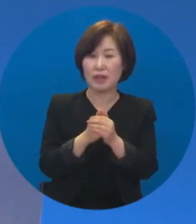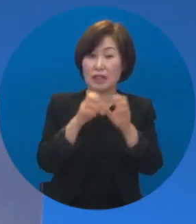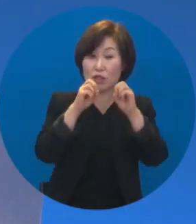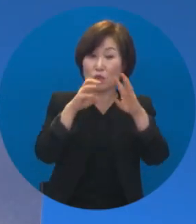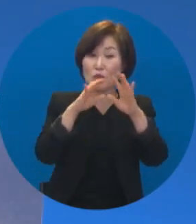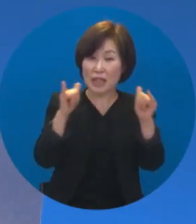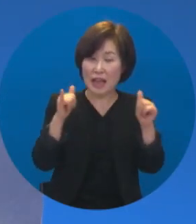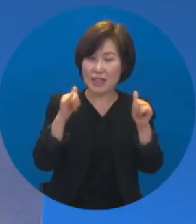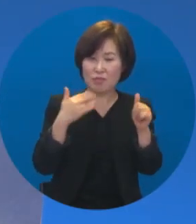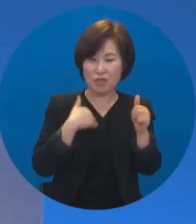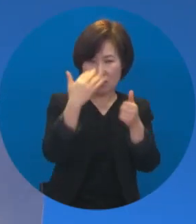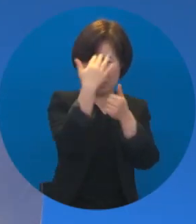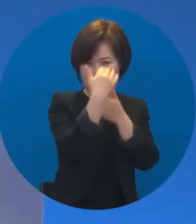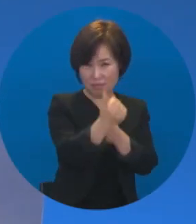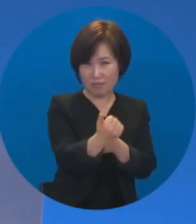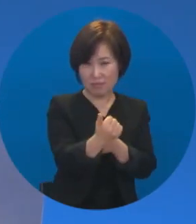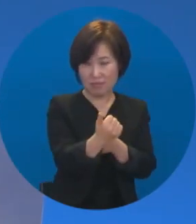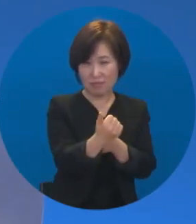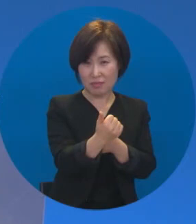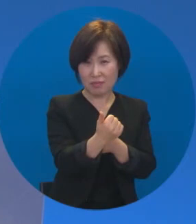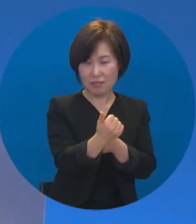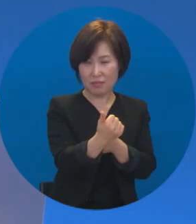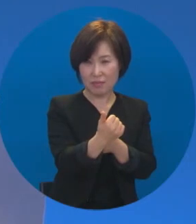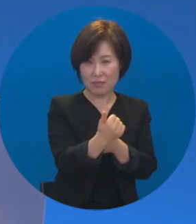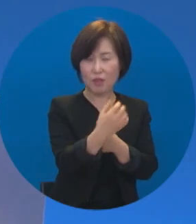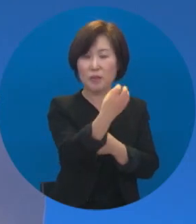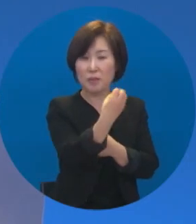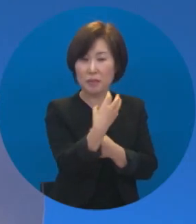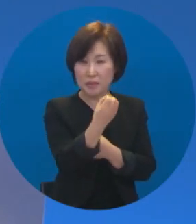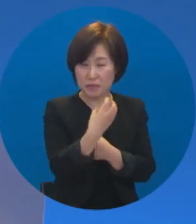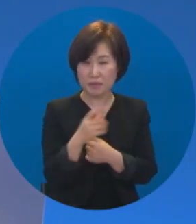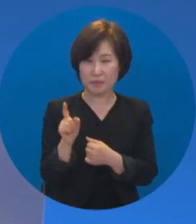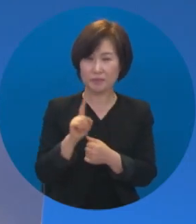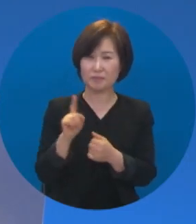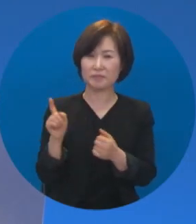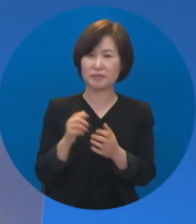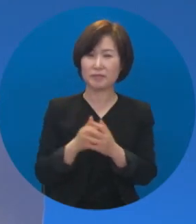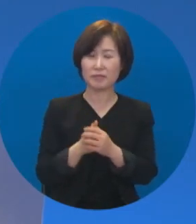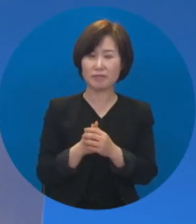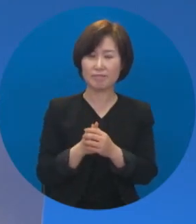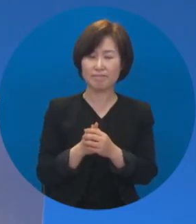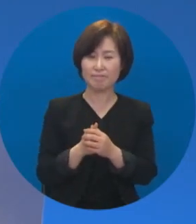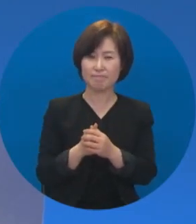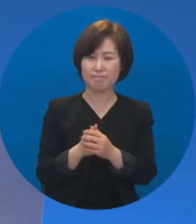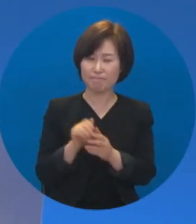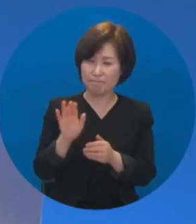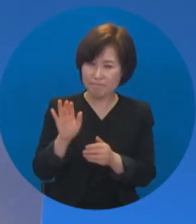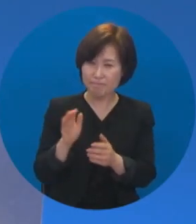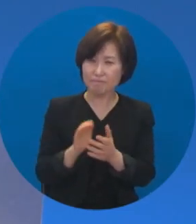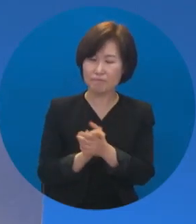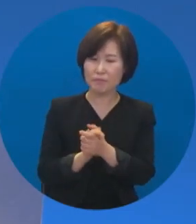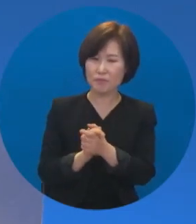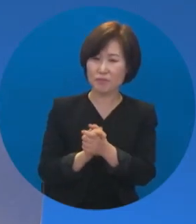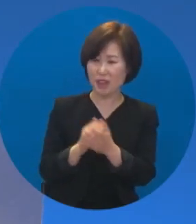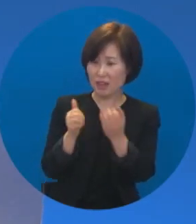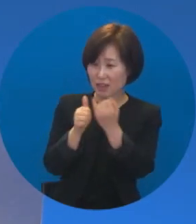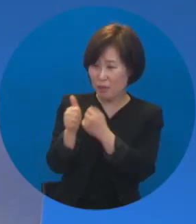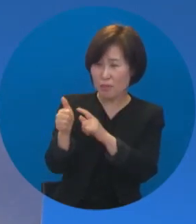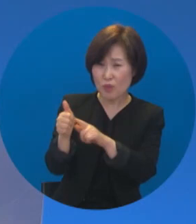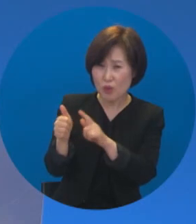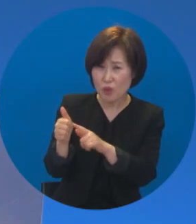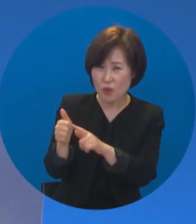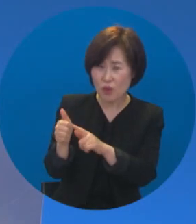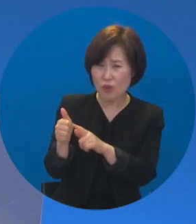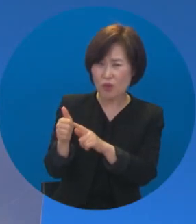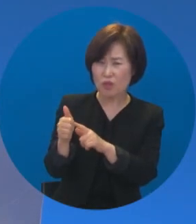저를 부르셨어요. 그리고 저에게 이렇게 말씀하셨어요. 자매님, 자매님이 남편을 많이 힘들게 하고 있는